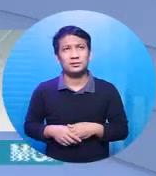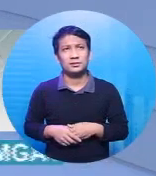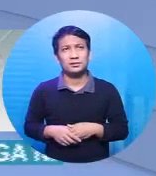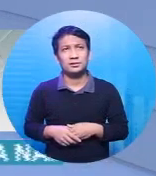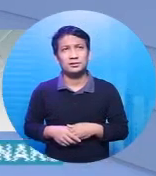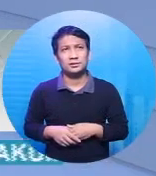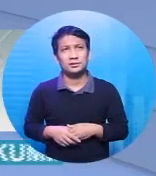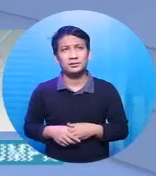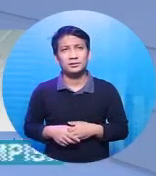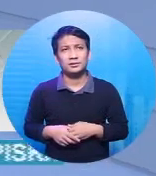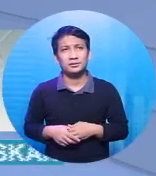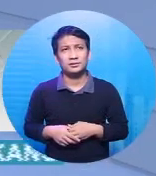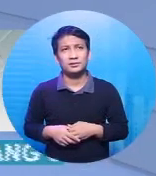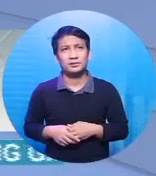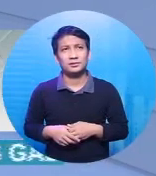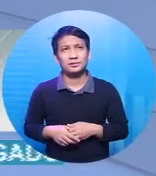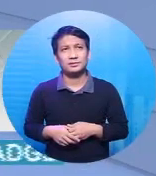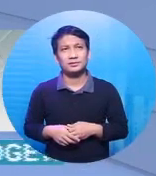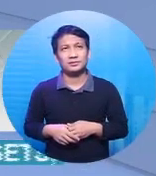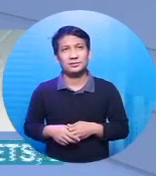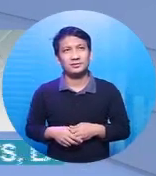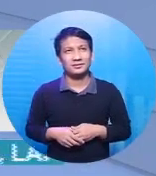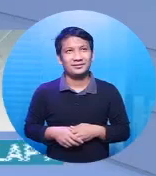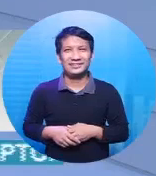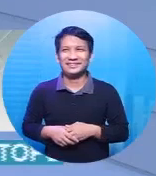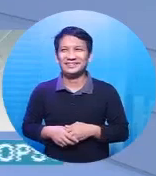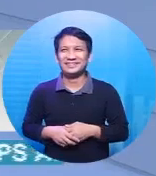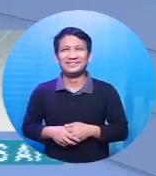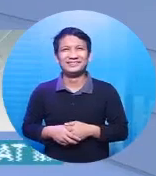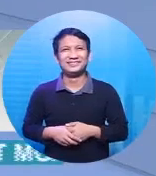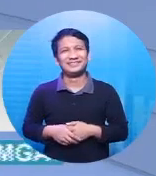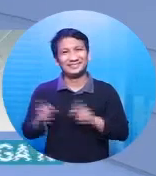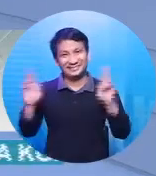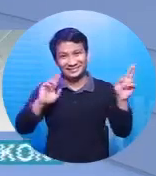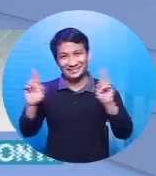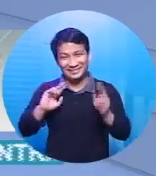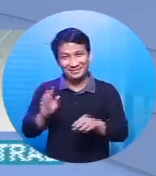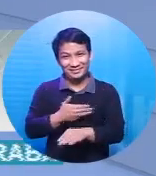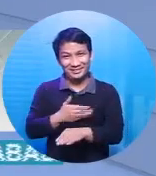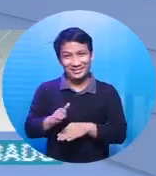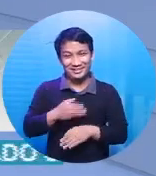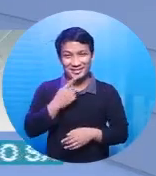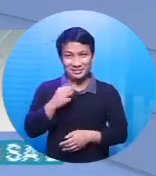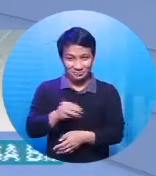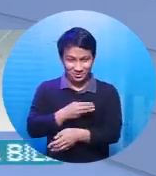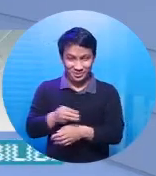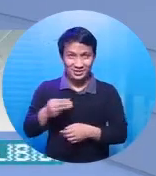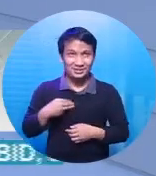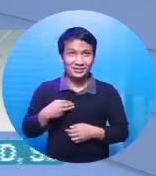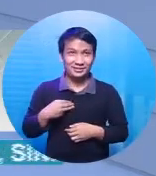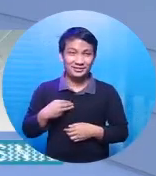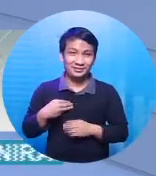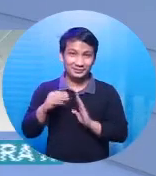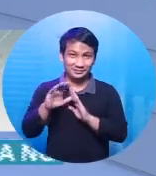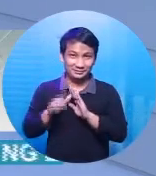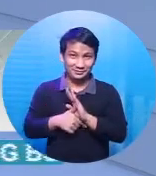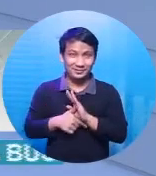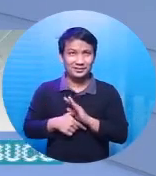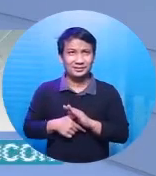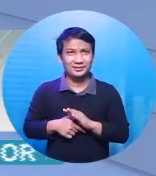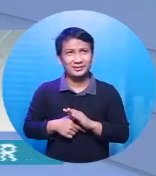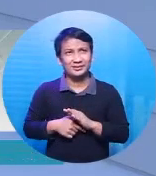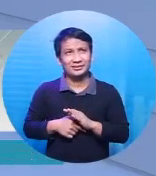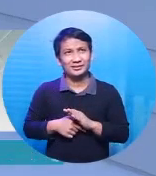yon. Saka yung pagpa-public apology ko, paano ba ako mag-public apology? Pag nag-public apology ko, gusto ko lagyan nyo ng background. Yung